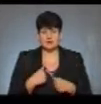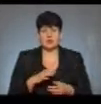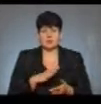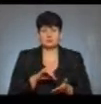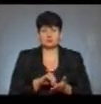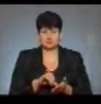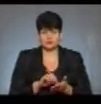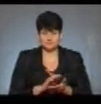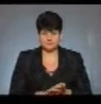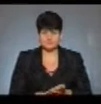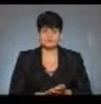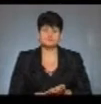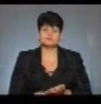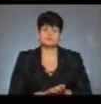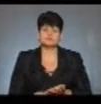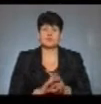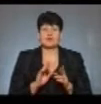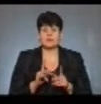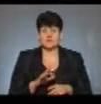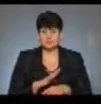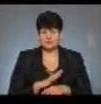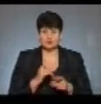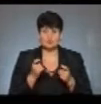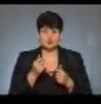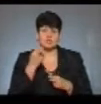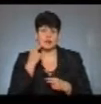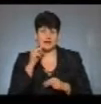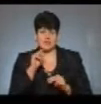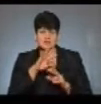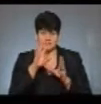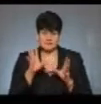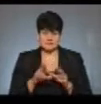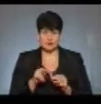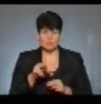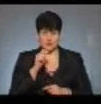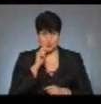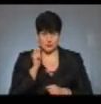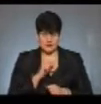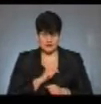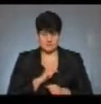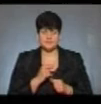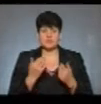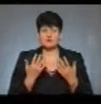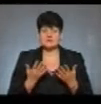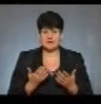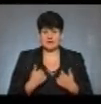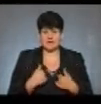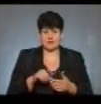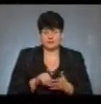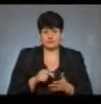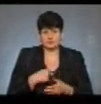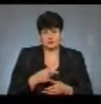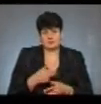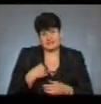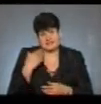І як відбувалося, трошки краще, як в загальному всюди по Україні, оскільки я тут був, мені так